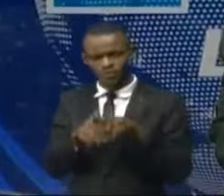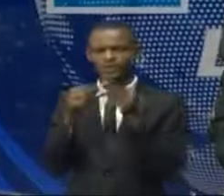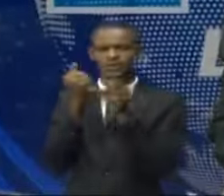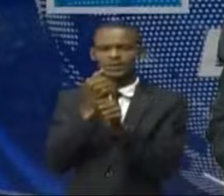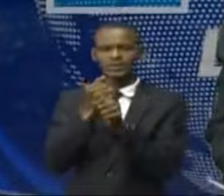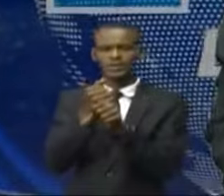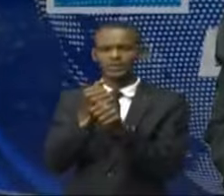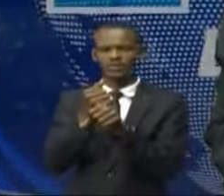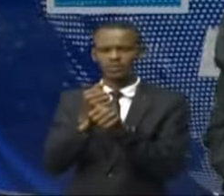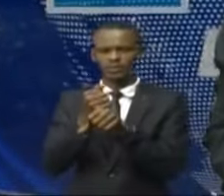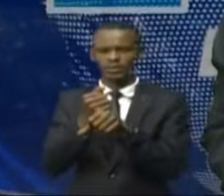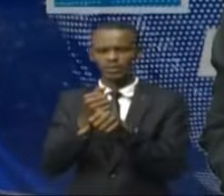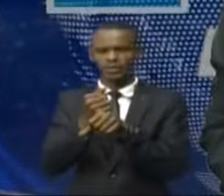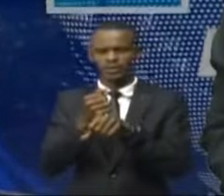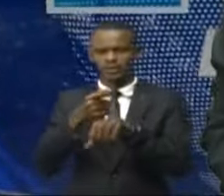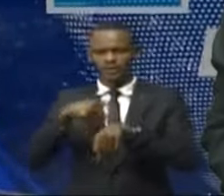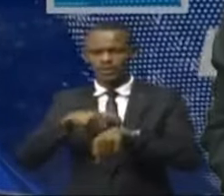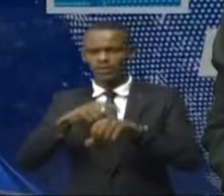légaux, payer